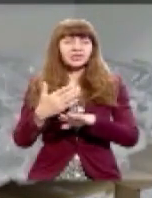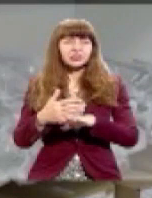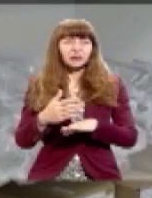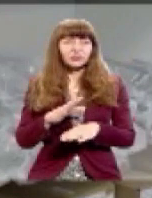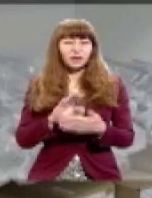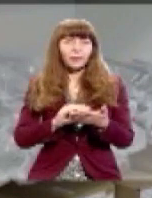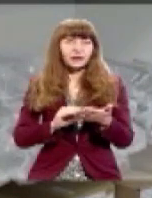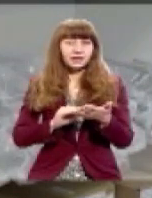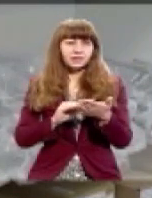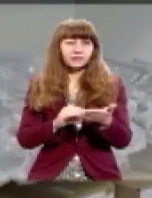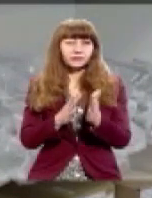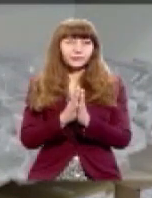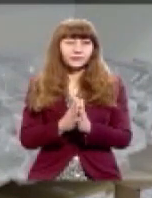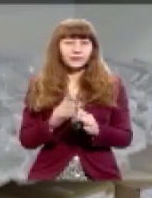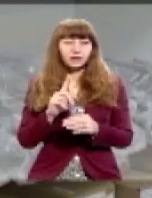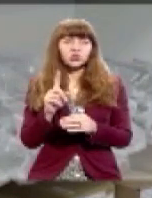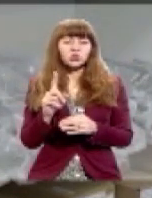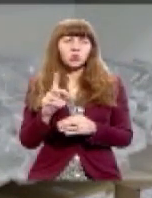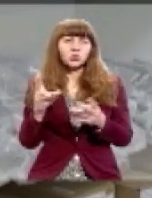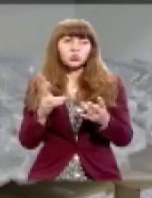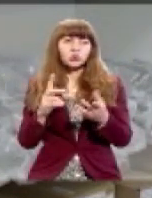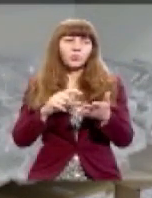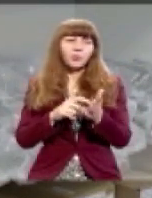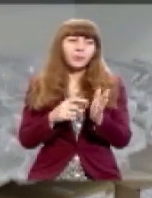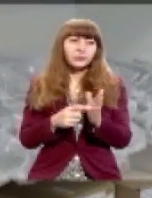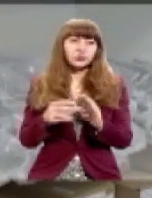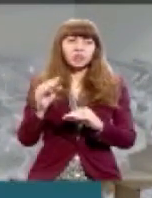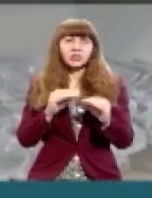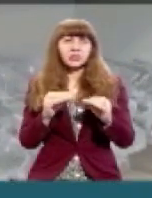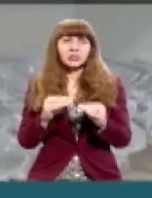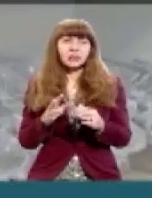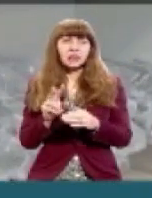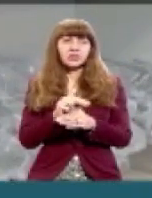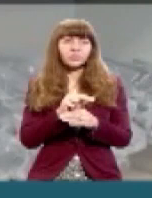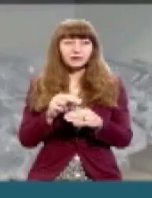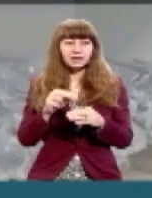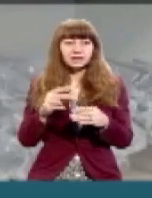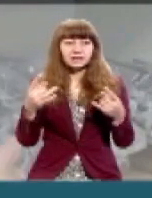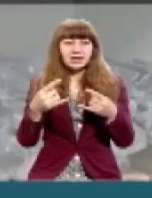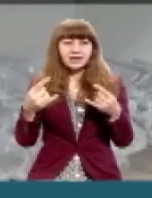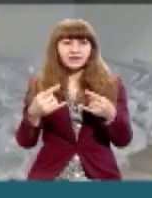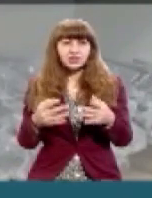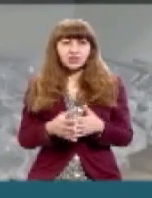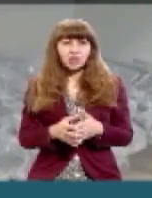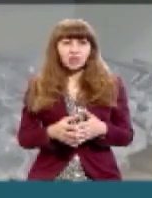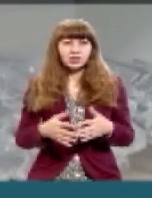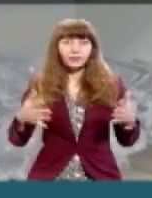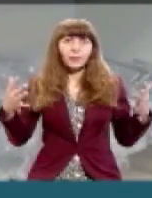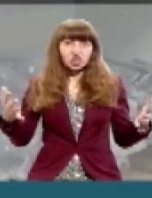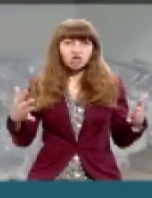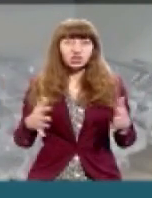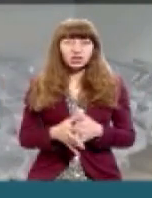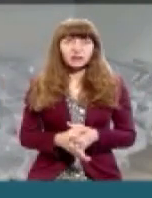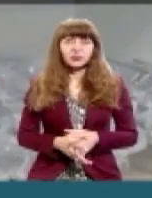в том числе просил то, что нам нужно было помещение и оборудование для производства ремонта телевизоров. То есть они сами себе объемные же, они сами